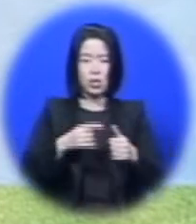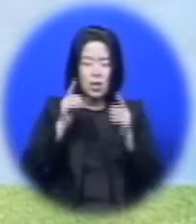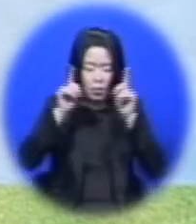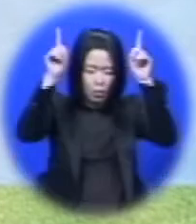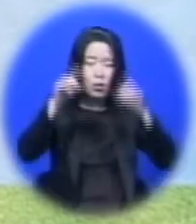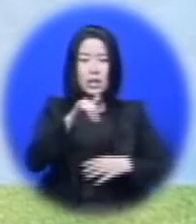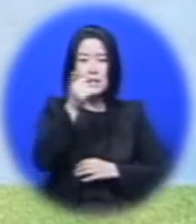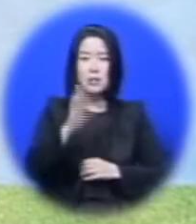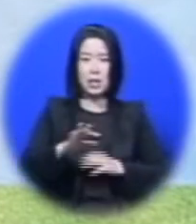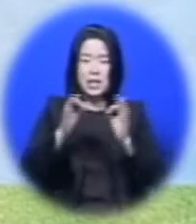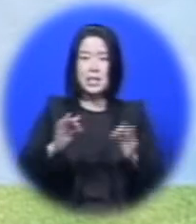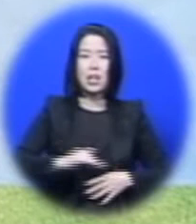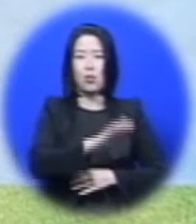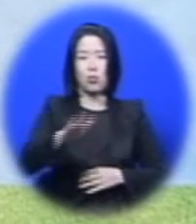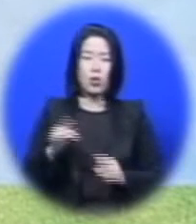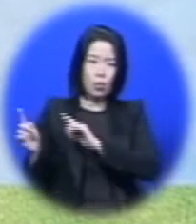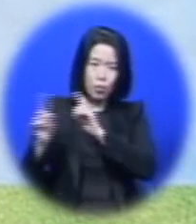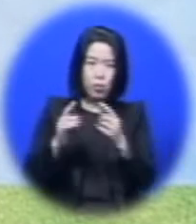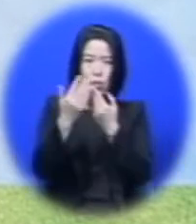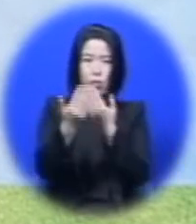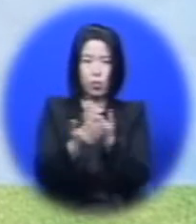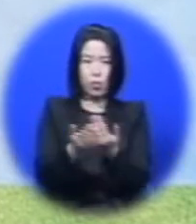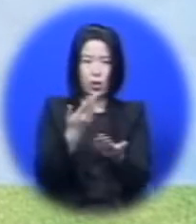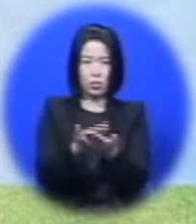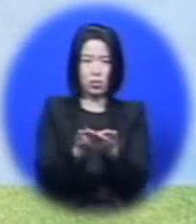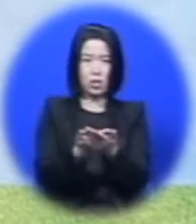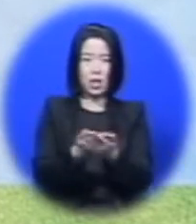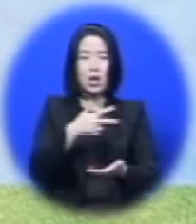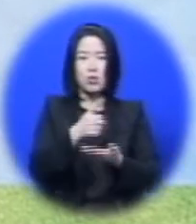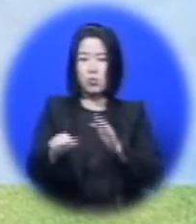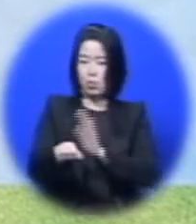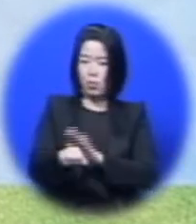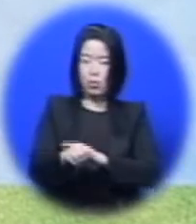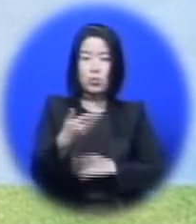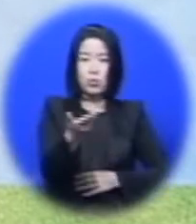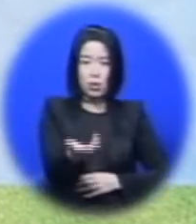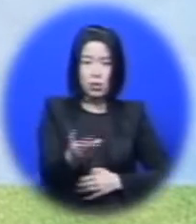노하셨으나 이제는 우리를 회복시켜 주십시오. 주님의 오른손을